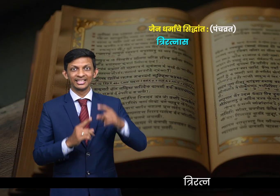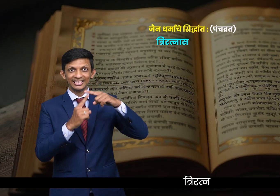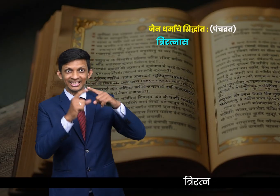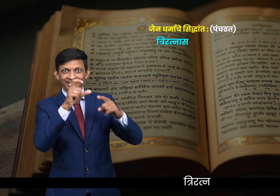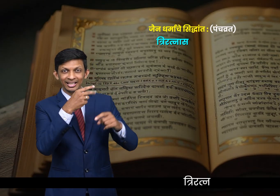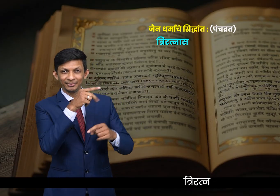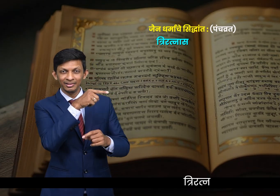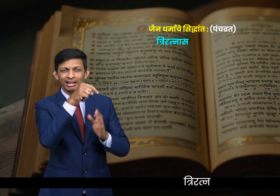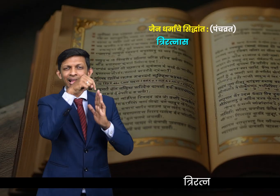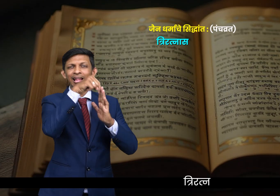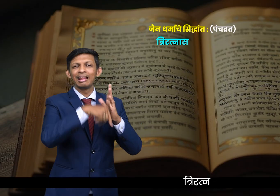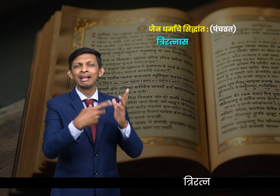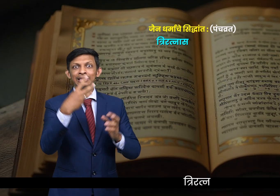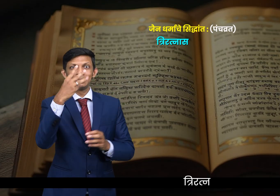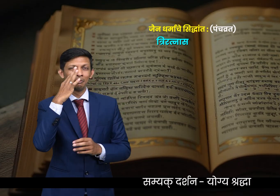त्रिरत्न: